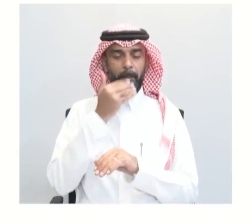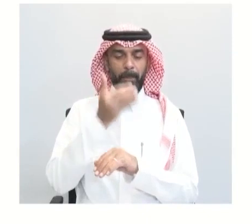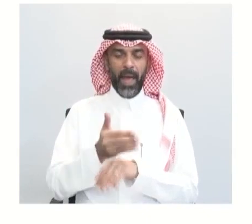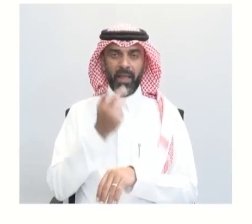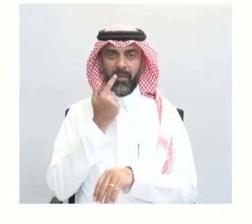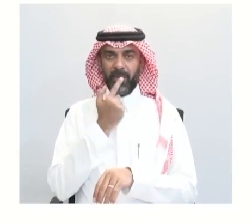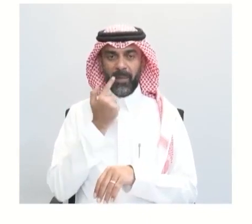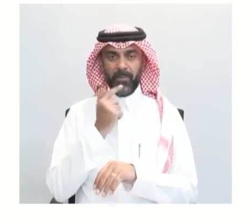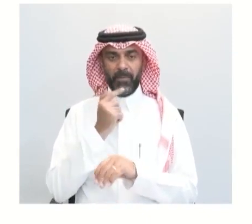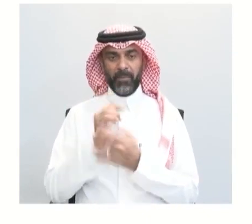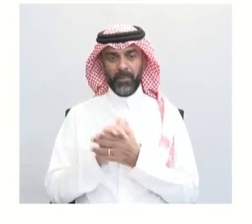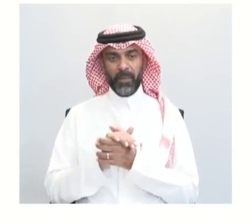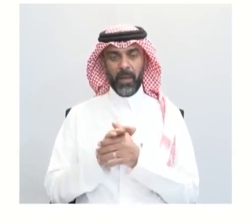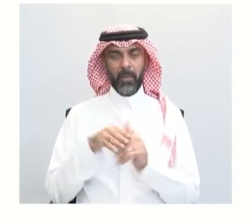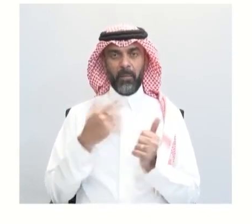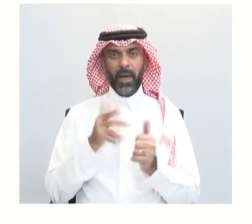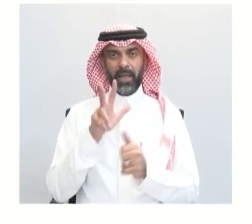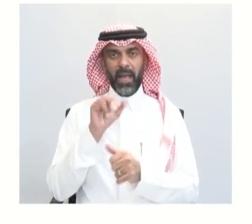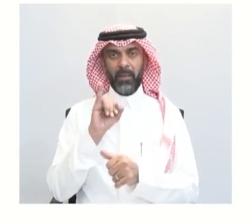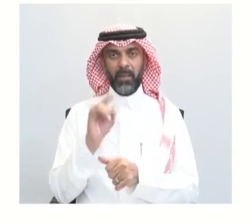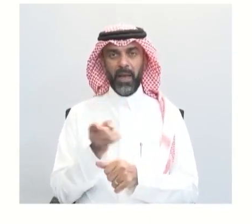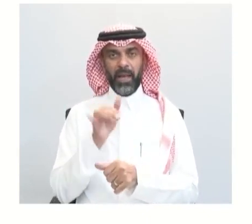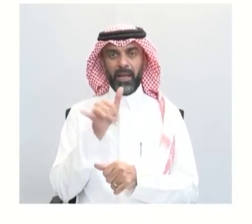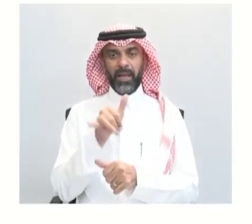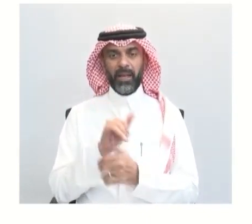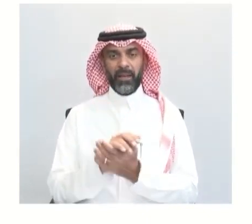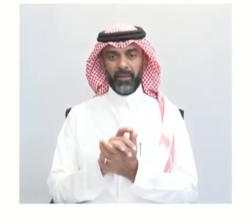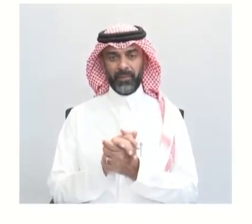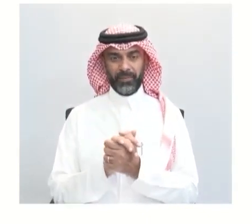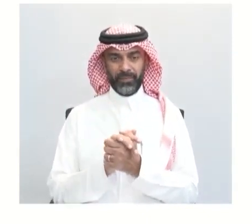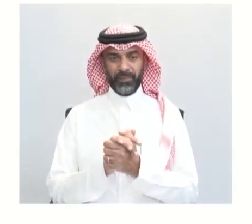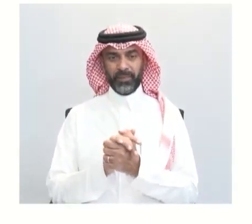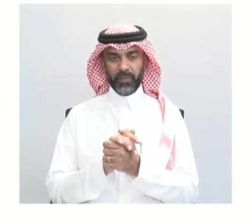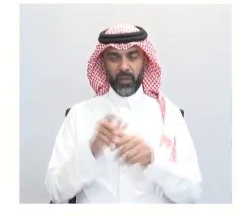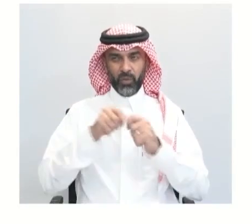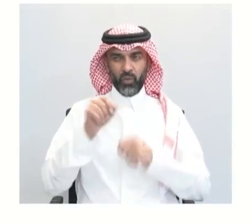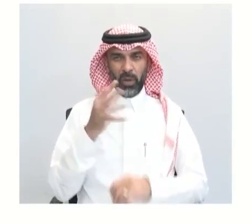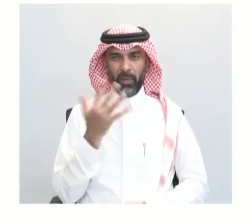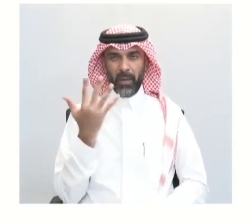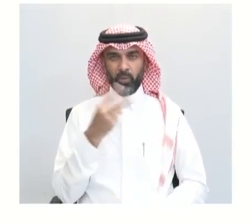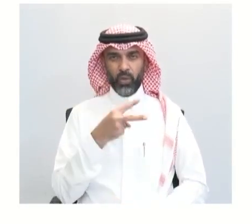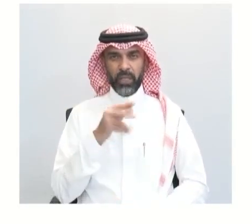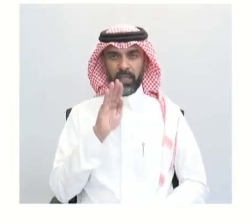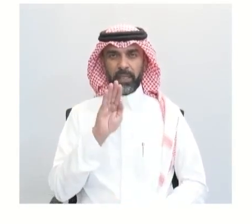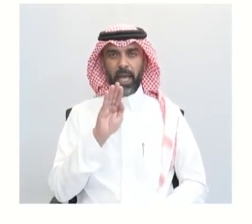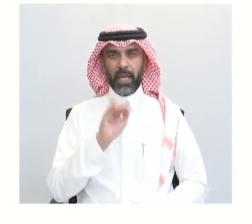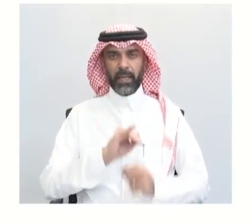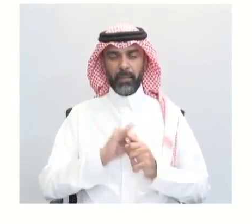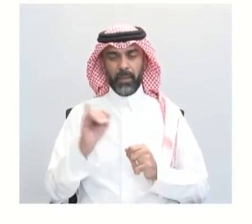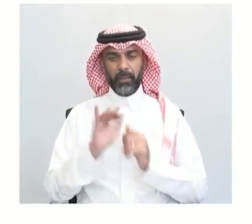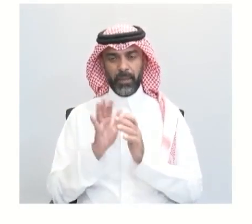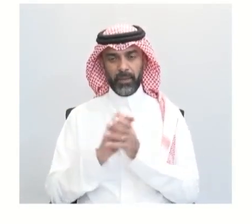مباشره ثم ياتينا المريء والمريء تقريبا انبوب بطول 25 سم